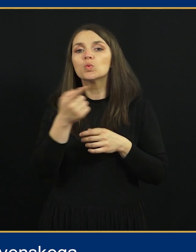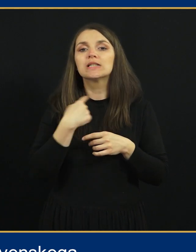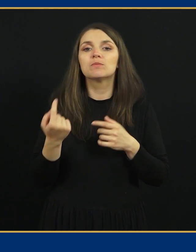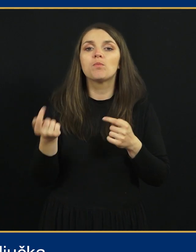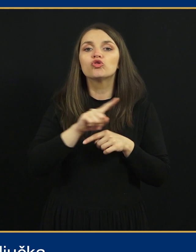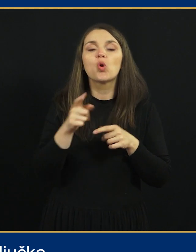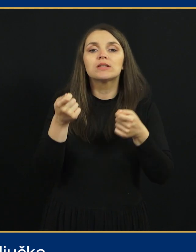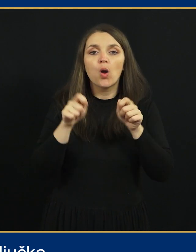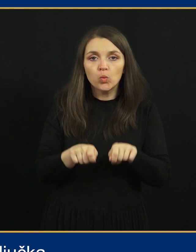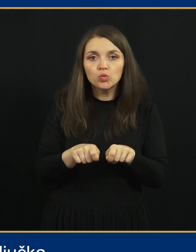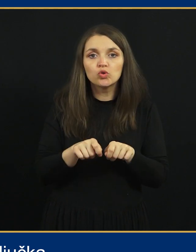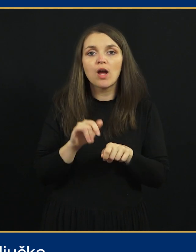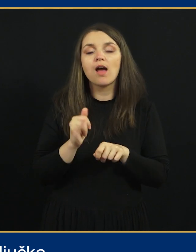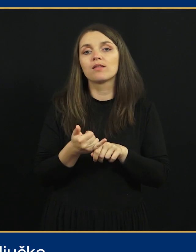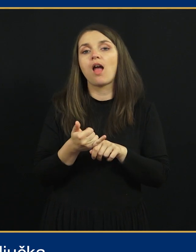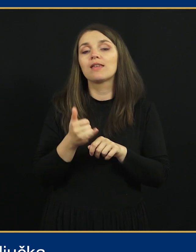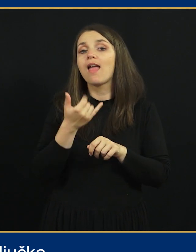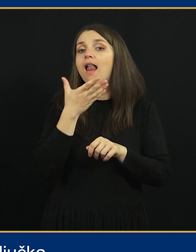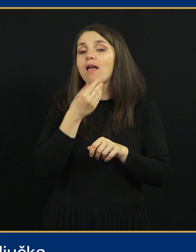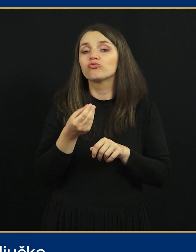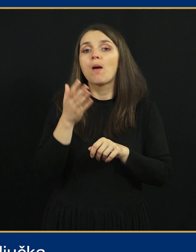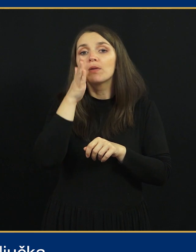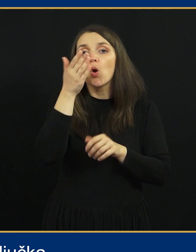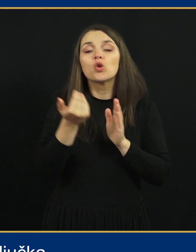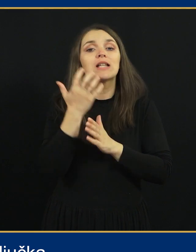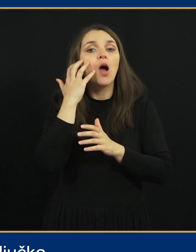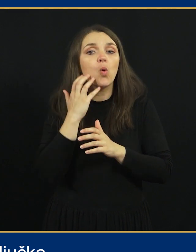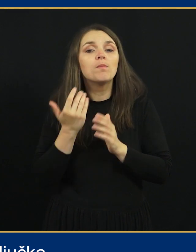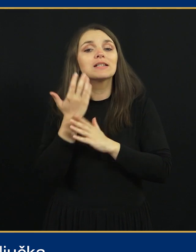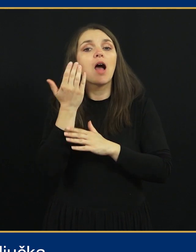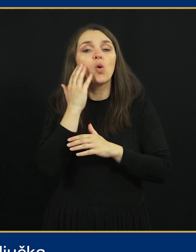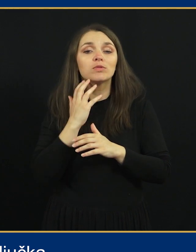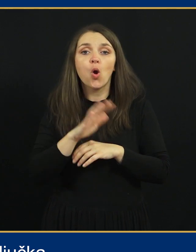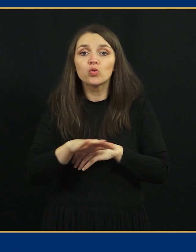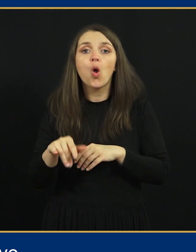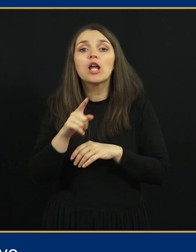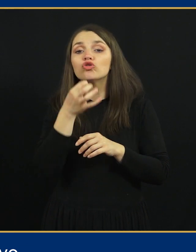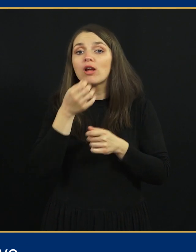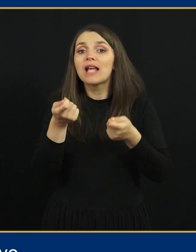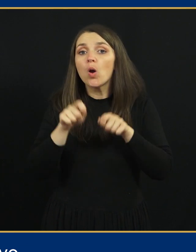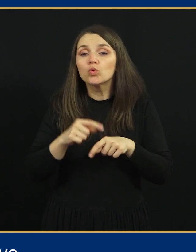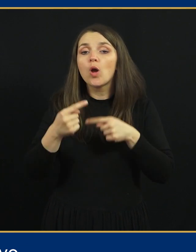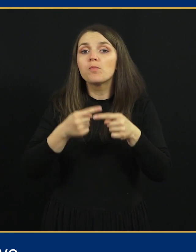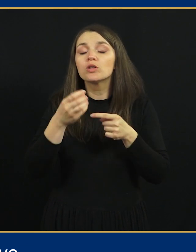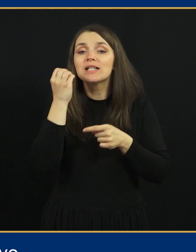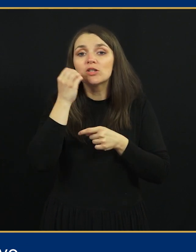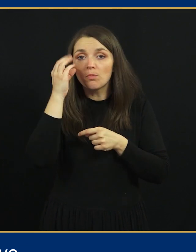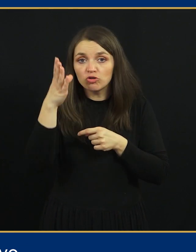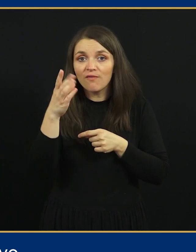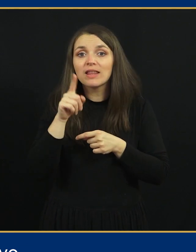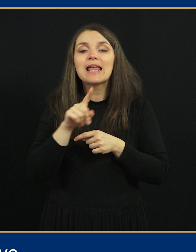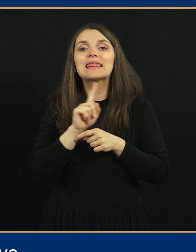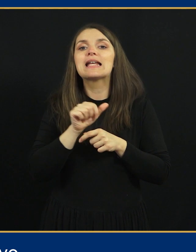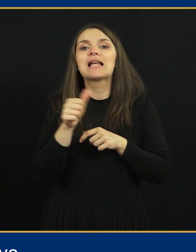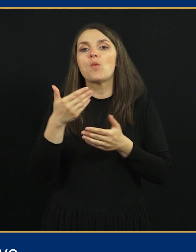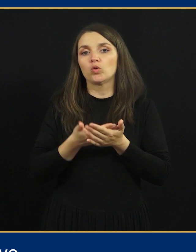Nekako mislim, da smo vsi skupaj prišli do zaključka, da je lepša prihodnost za Rome in za romske otroke zagotovo, če zaključijo